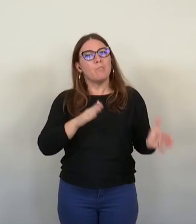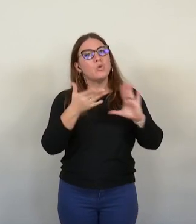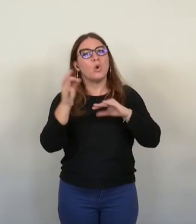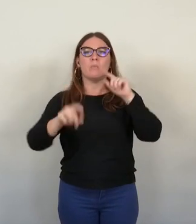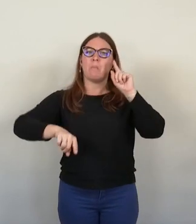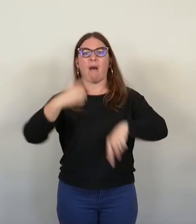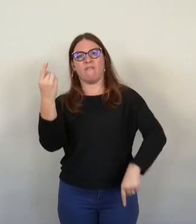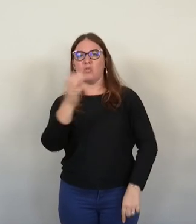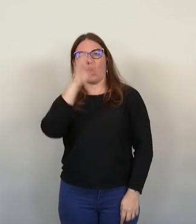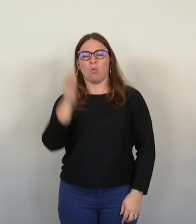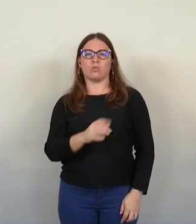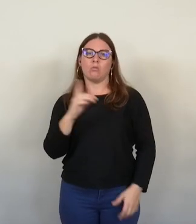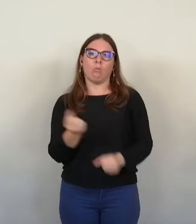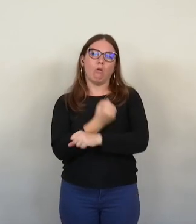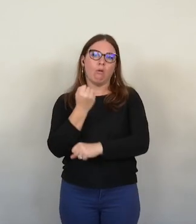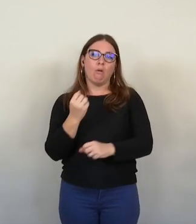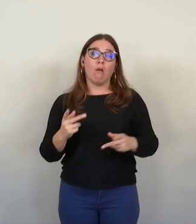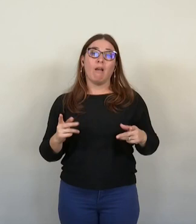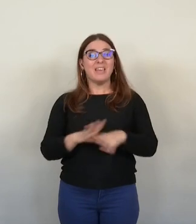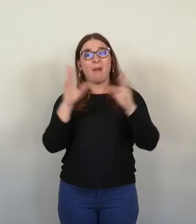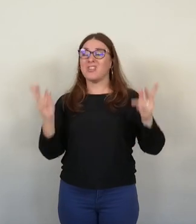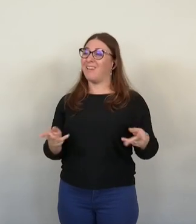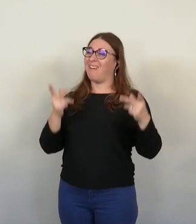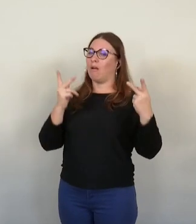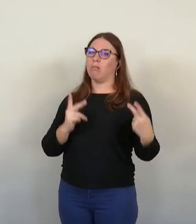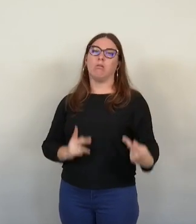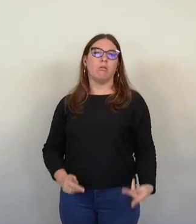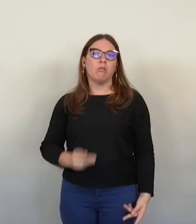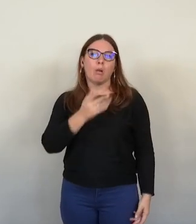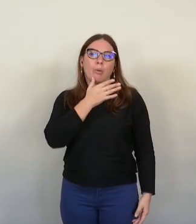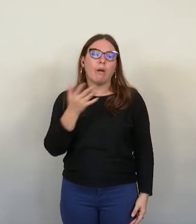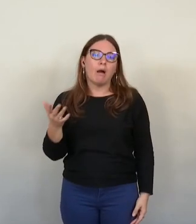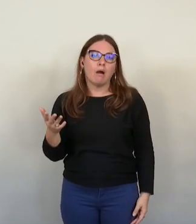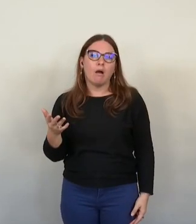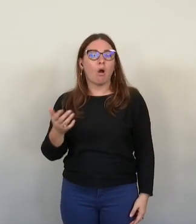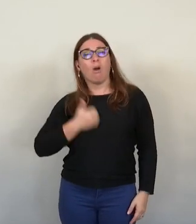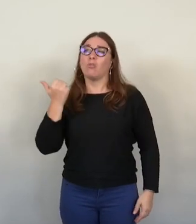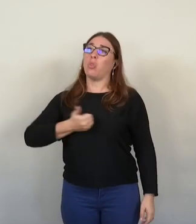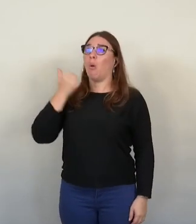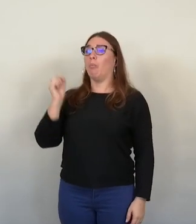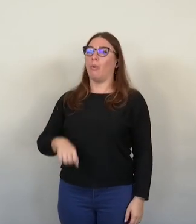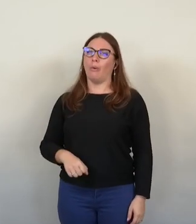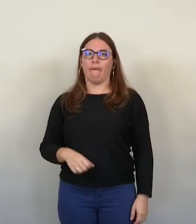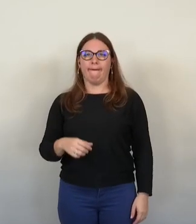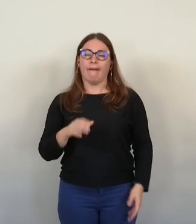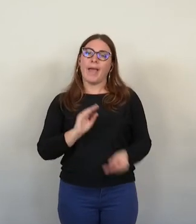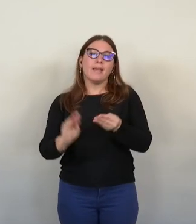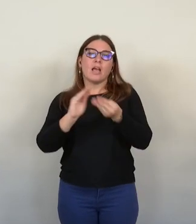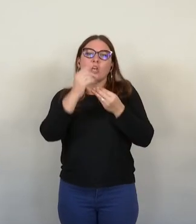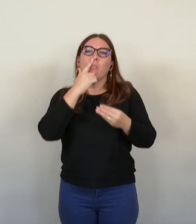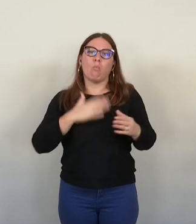en réalité on est assez peu crédible sur l'idée d'une autonomie alimentaire voilà je trouve que là on est un peu poussif me